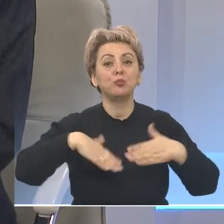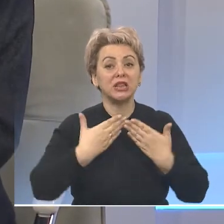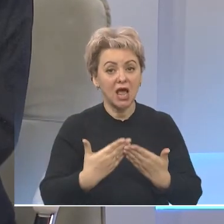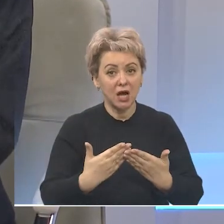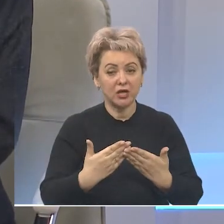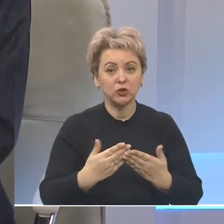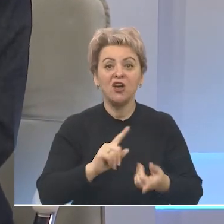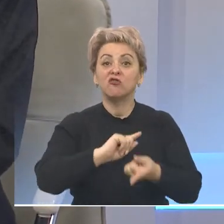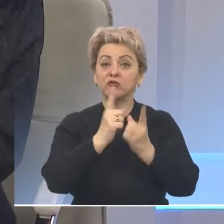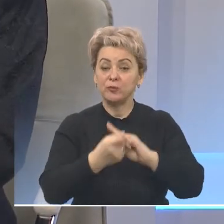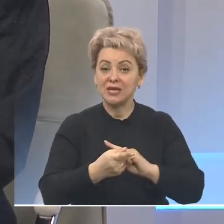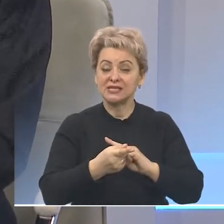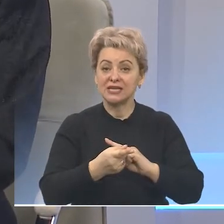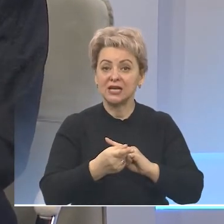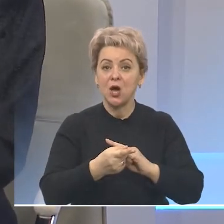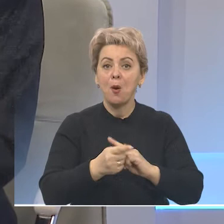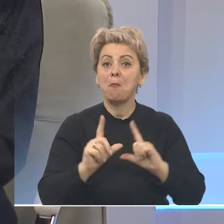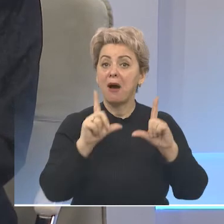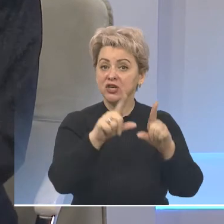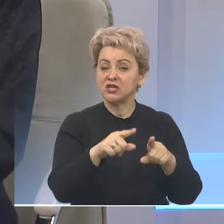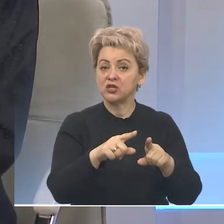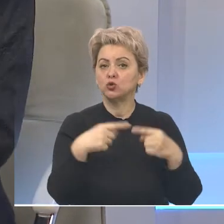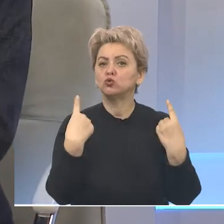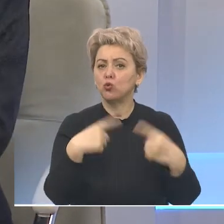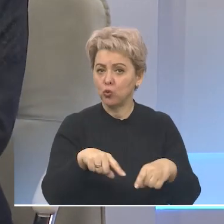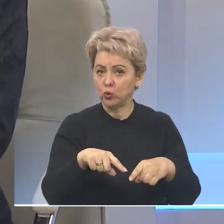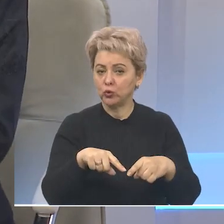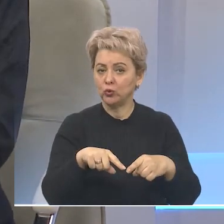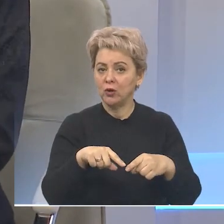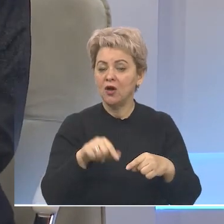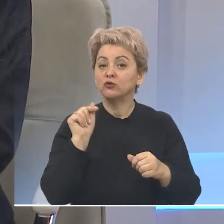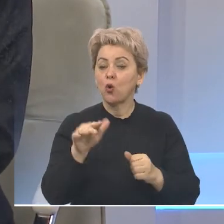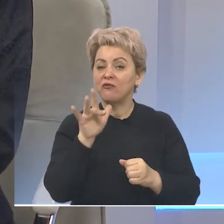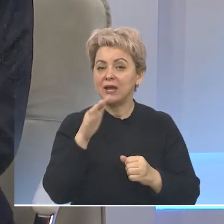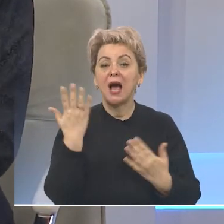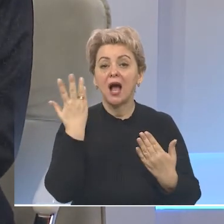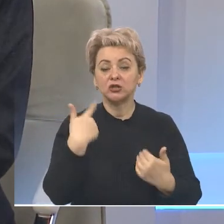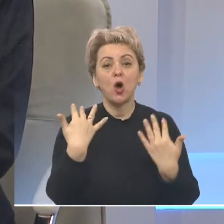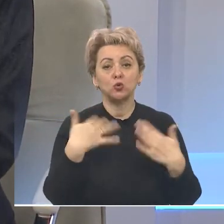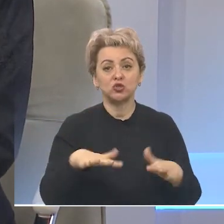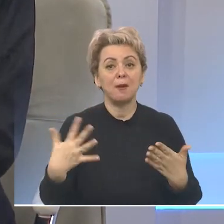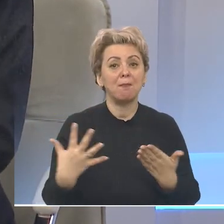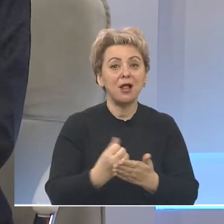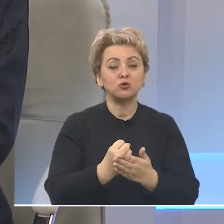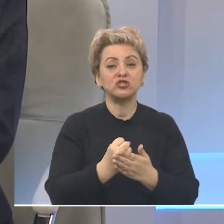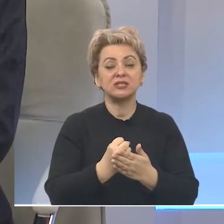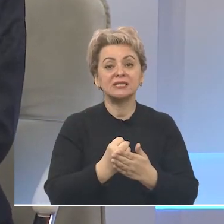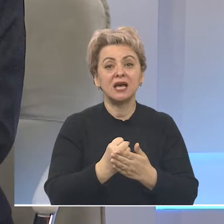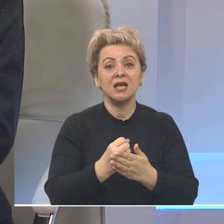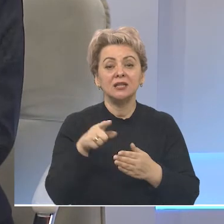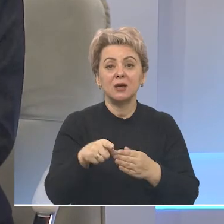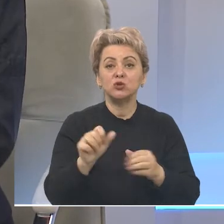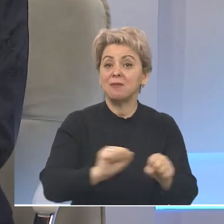предлагают вместо несостоявшейся поездки какую-то другую, в то время, когда уже получится